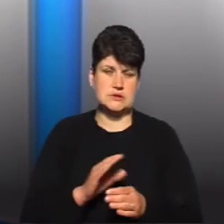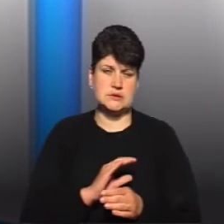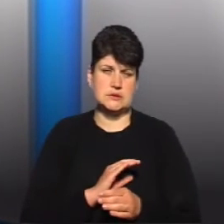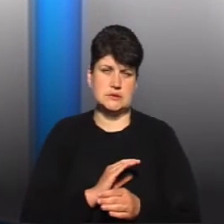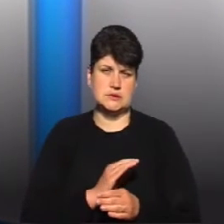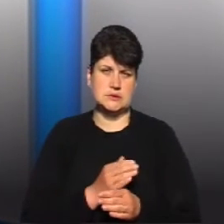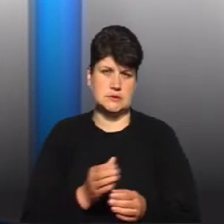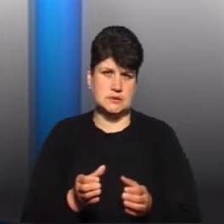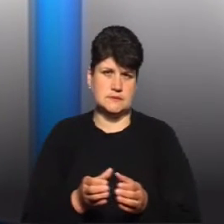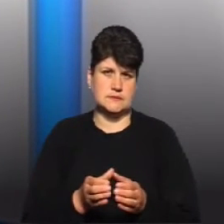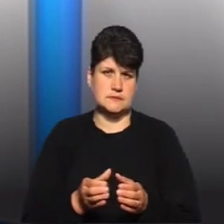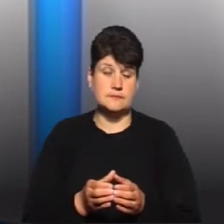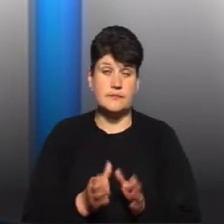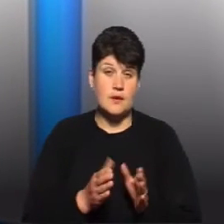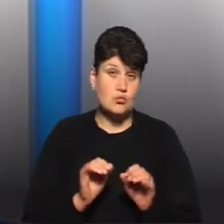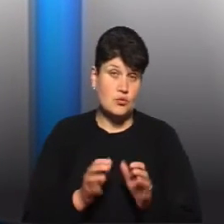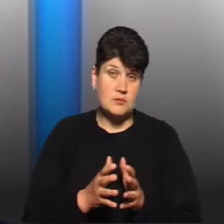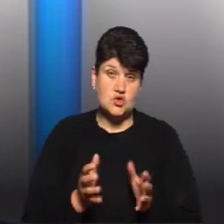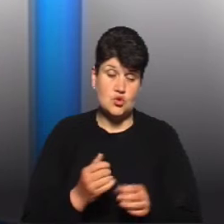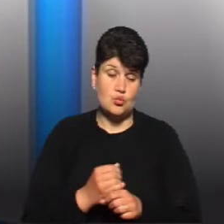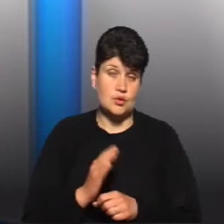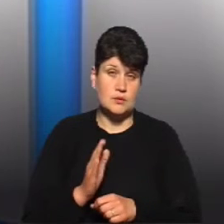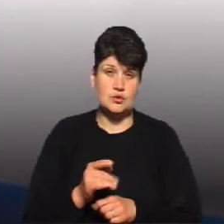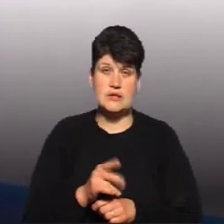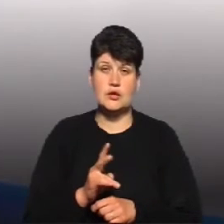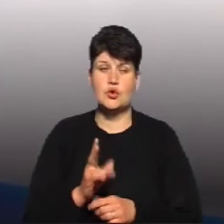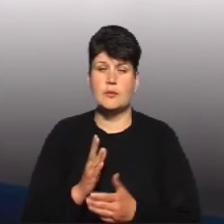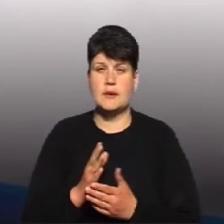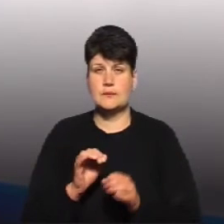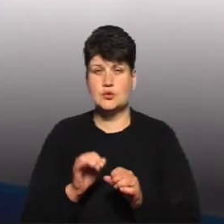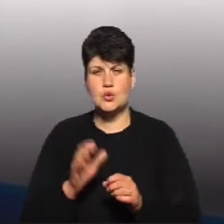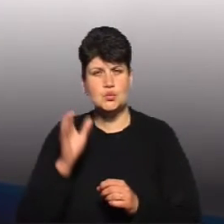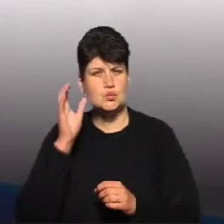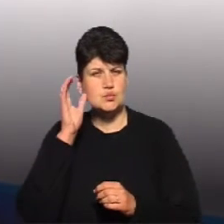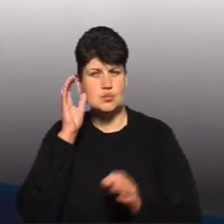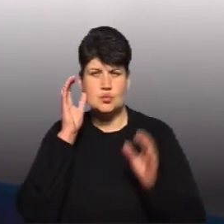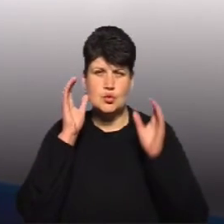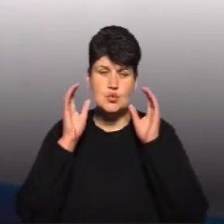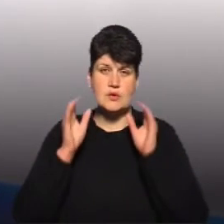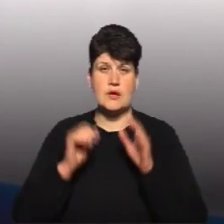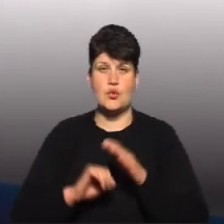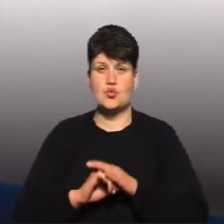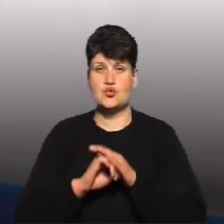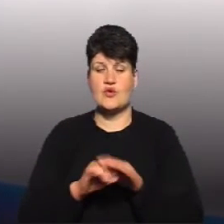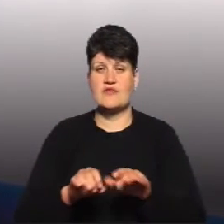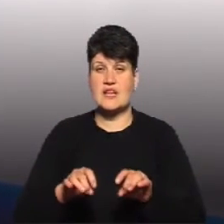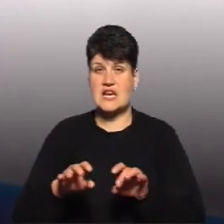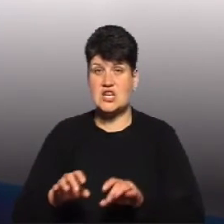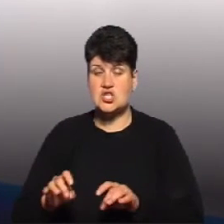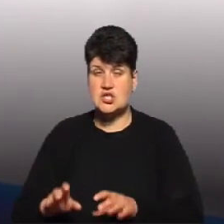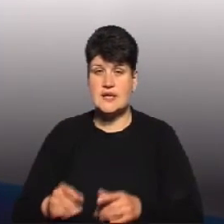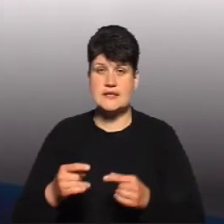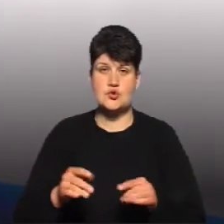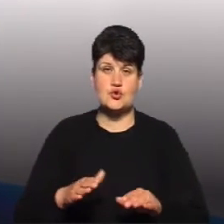роботи, можливо, так, тих, хто має можливість там чи прослуховувати, але на основі певних рішень. А з іншої сторони, ми розуміємо, що